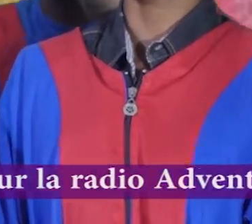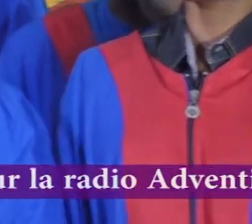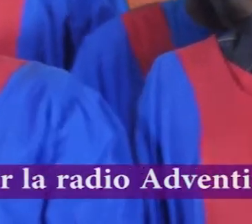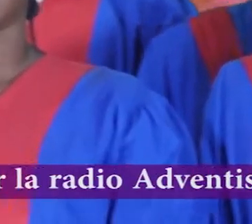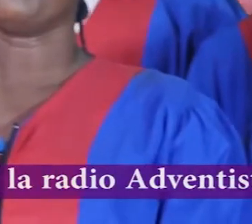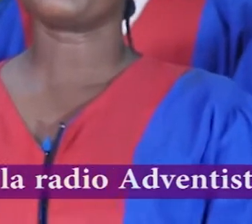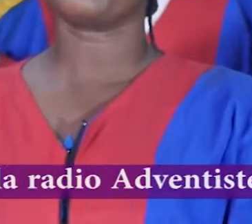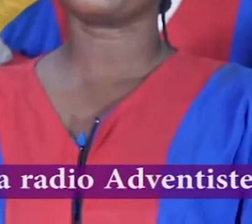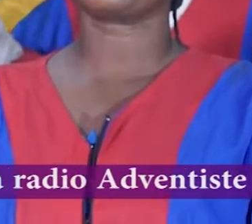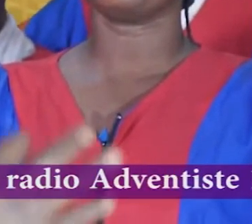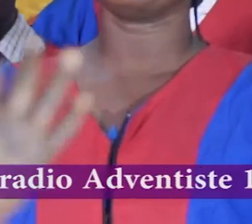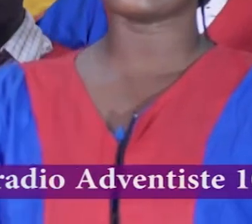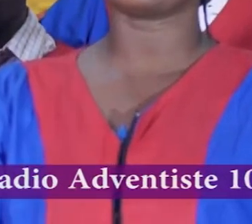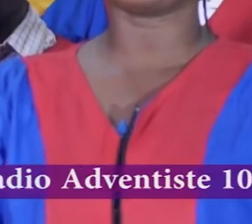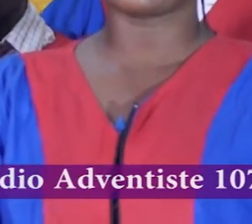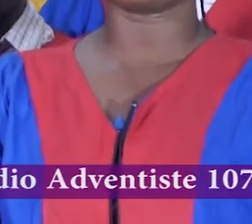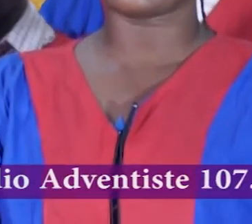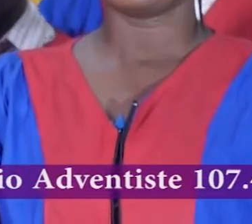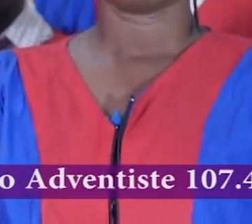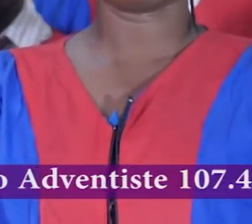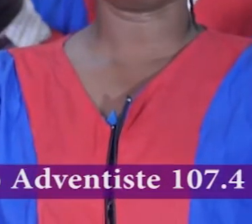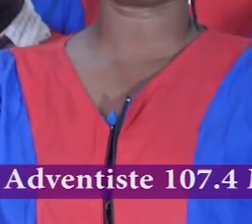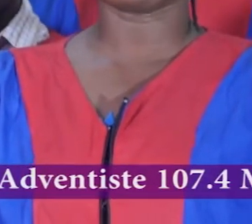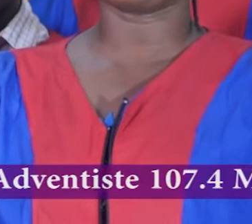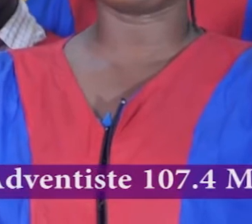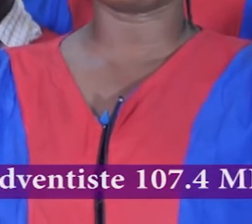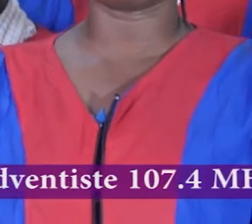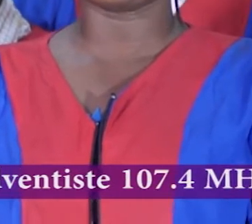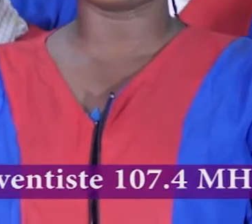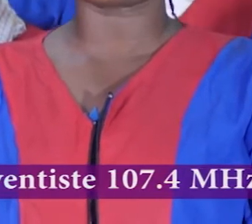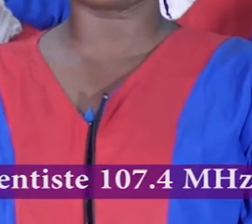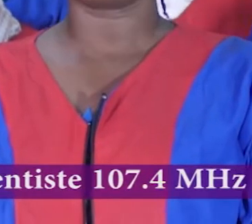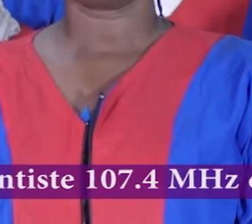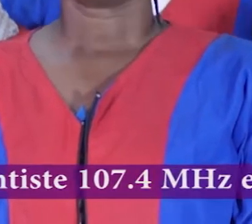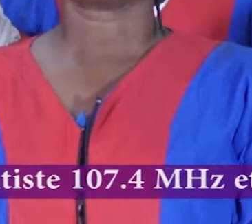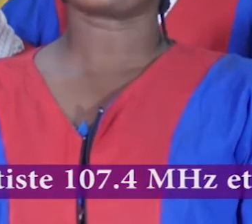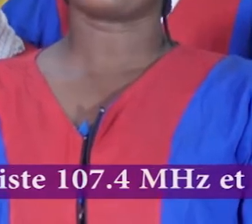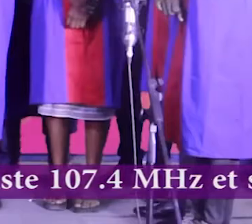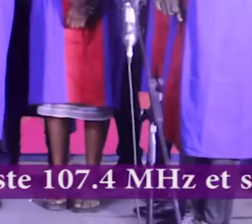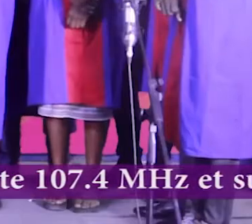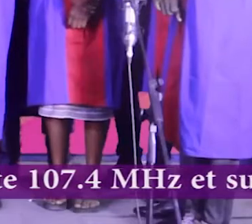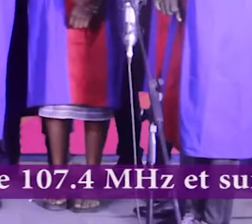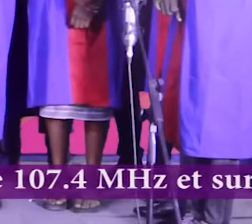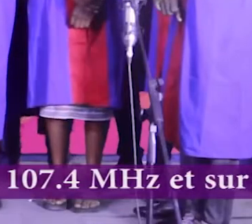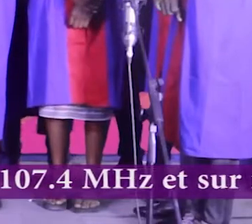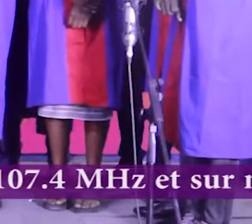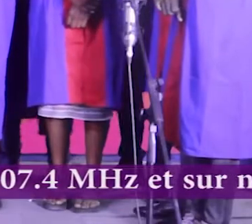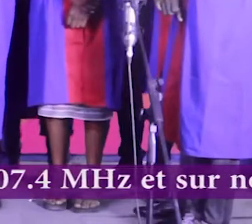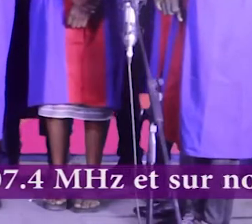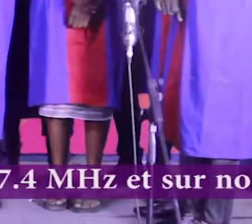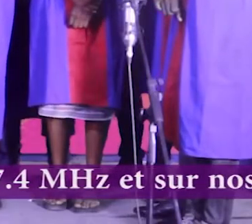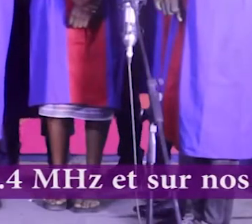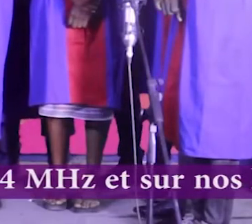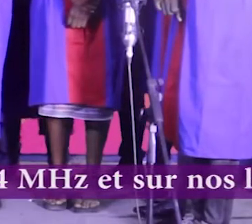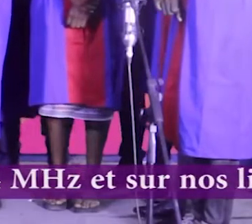nzela bamosusu na nzela ya misala na ngai wete bondimela